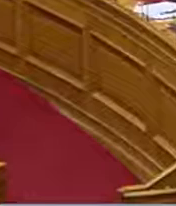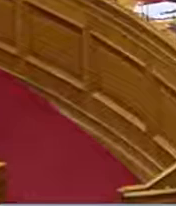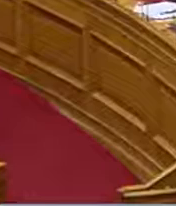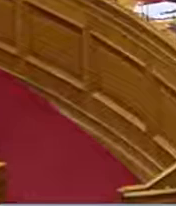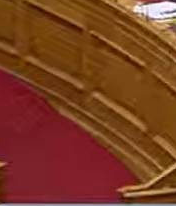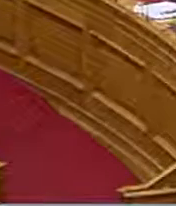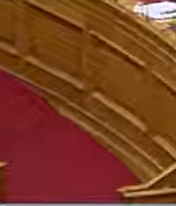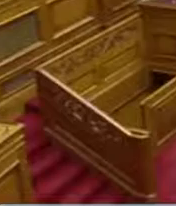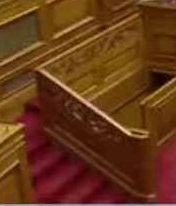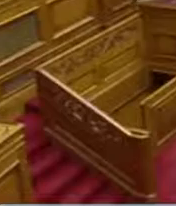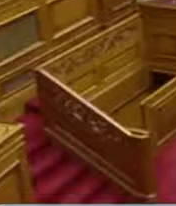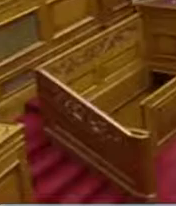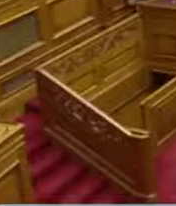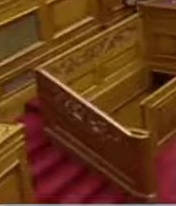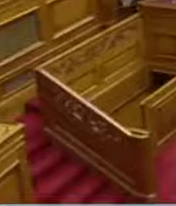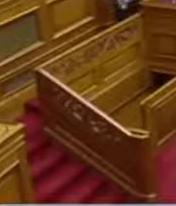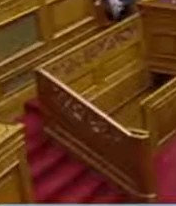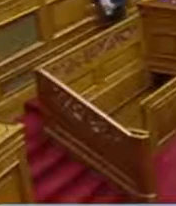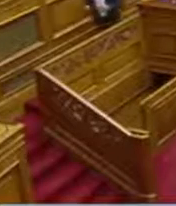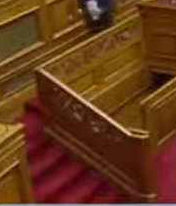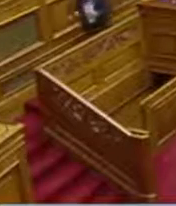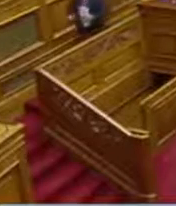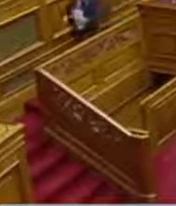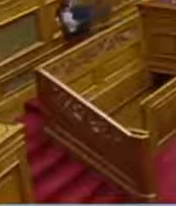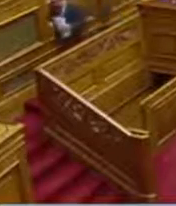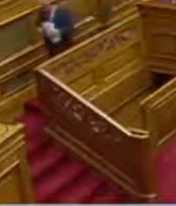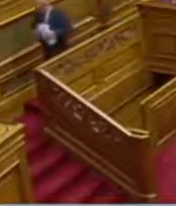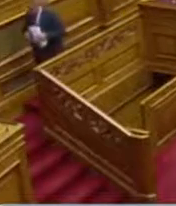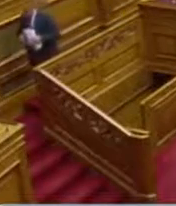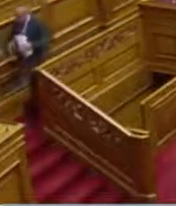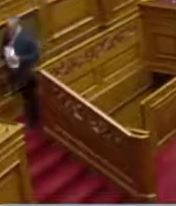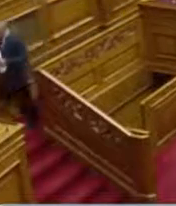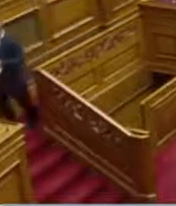Ευχαριστούμε τον κύριο Δραγασάκη.